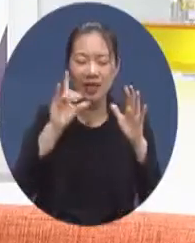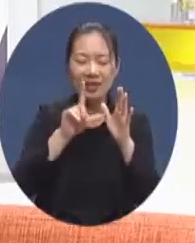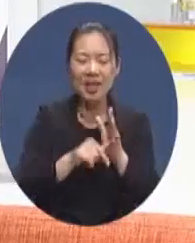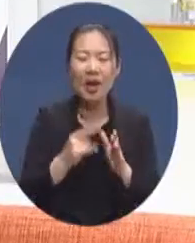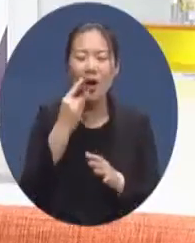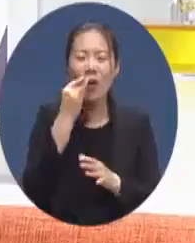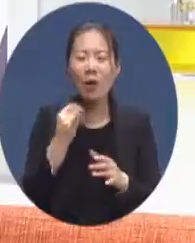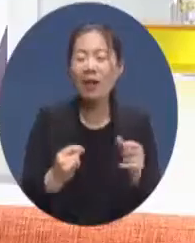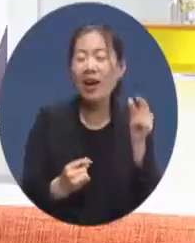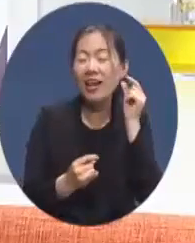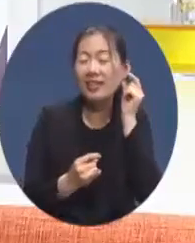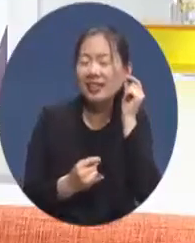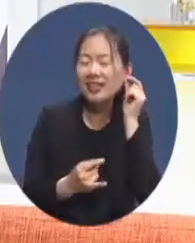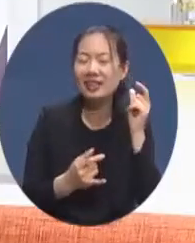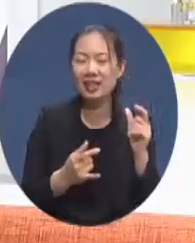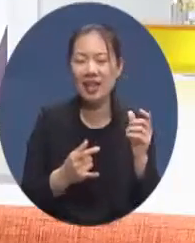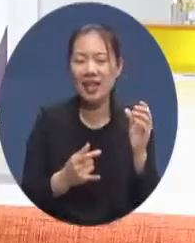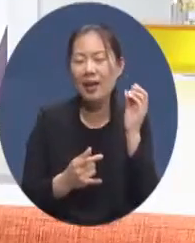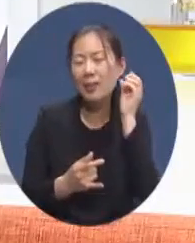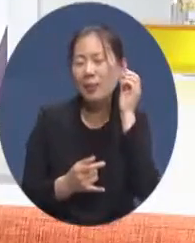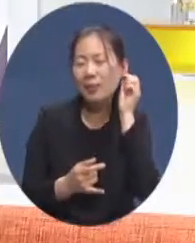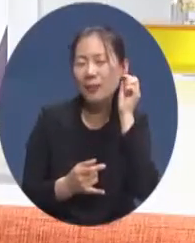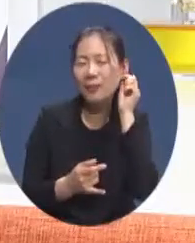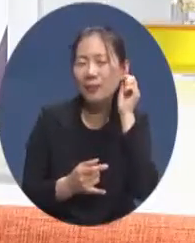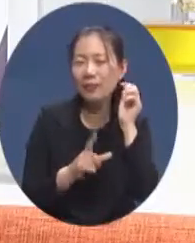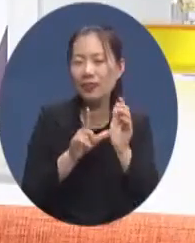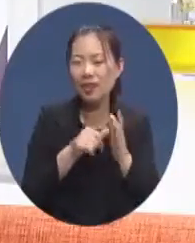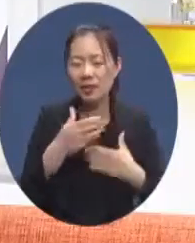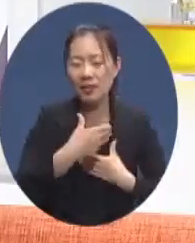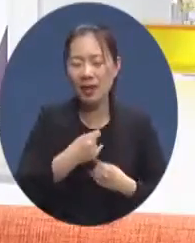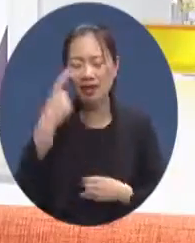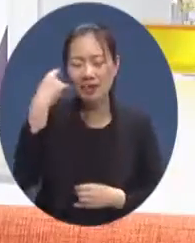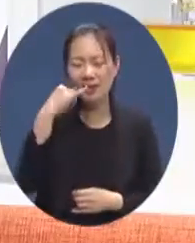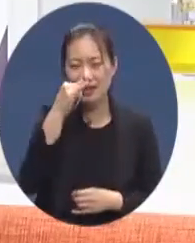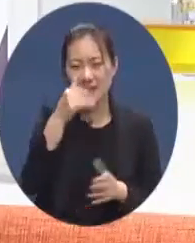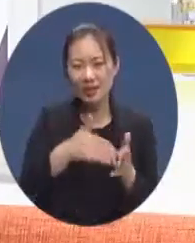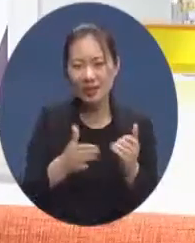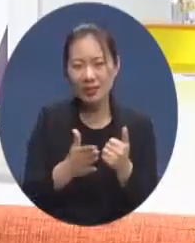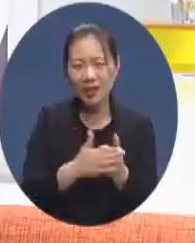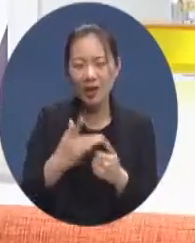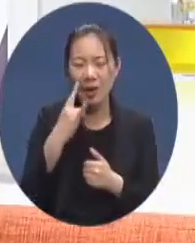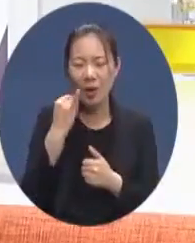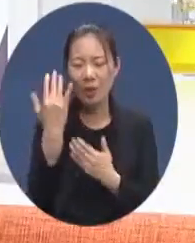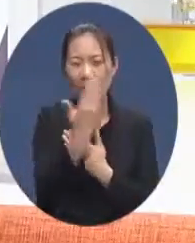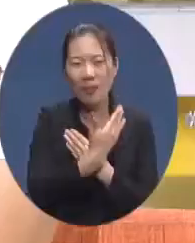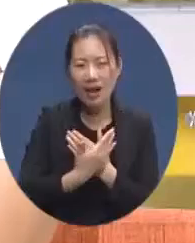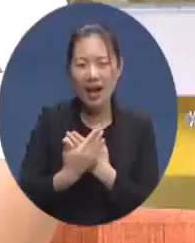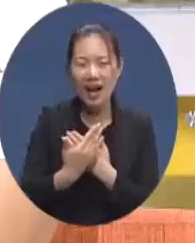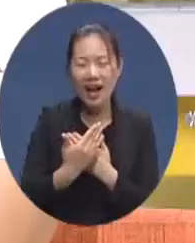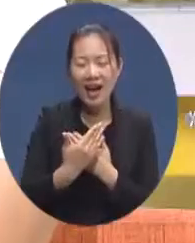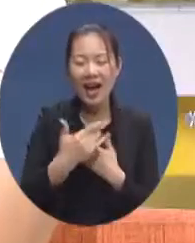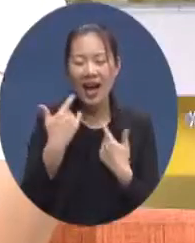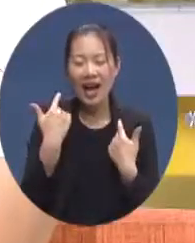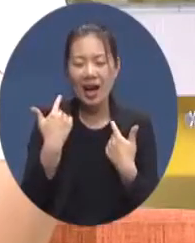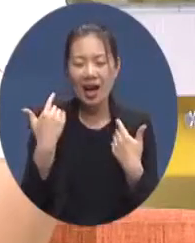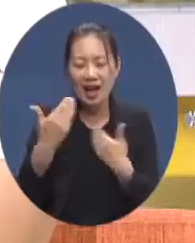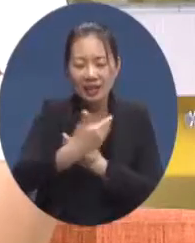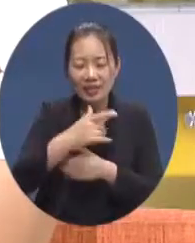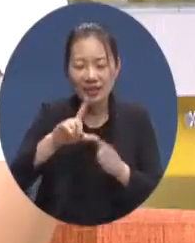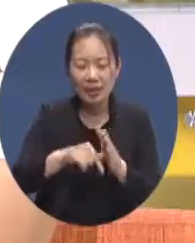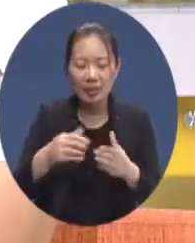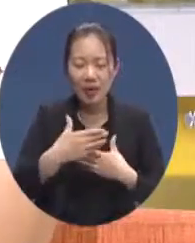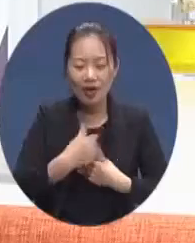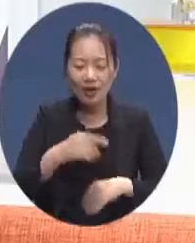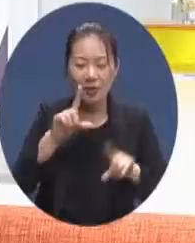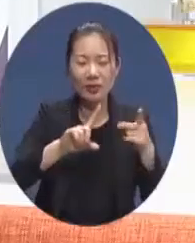귀를 만지면서 되게 편안했을 것 같아요. 그럼 이제 아이들이 거기에 그 엄마의 그 신체 부위에 대해서 애착을 형성하거든요. 저희 큰애